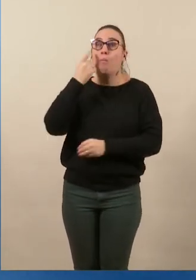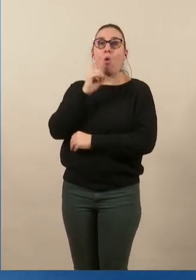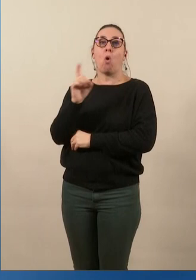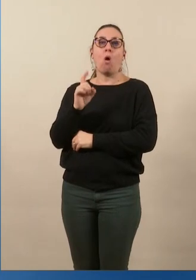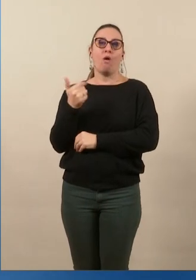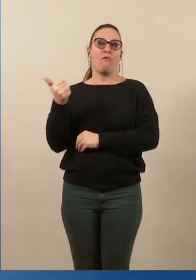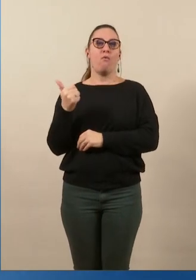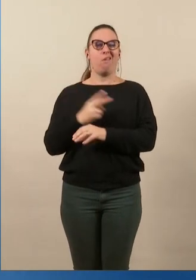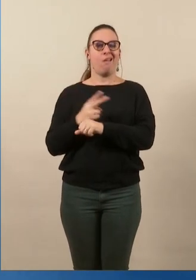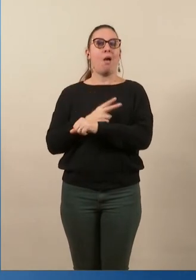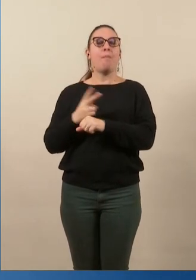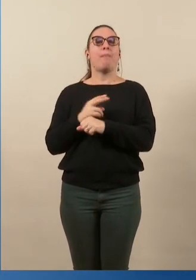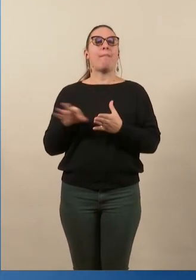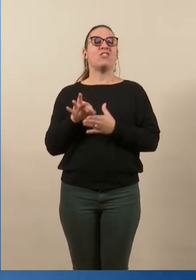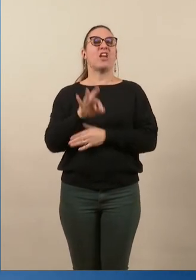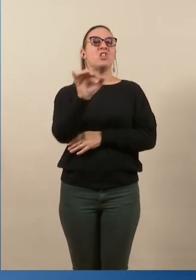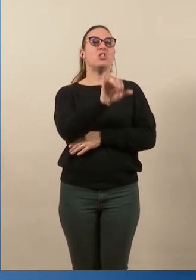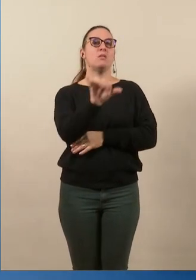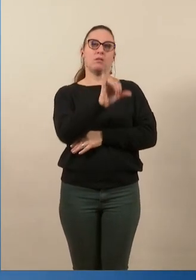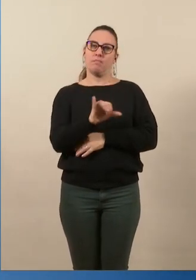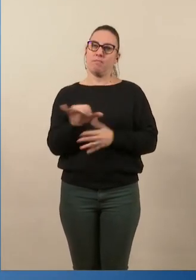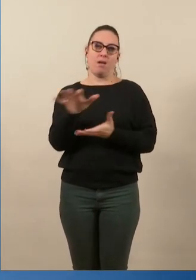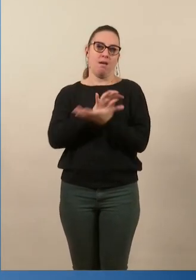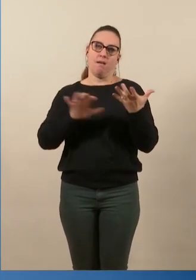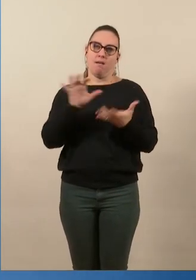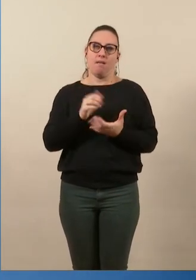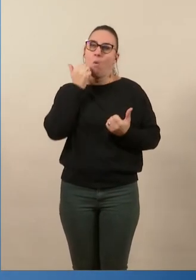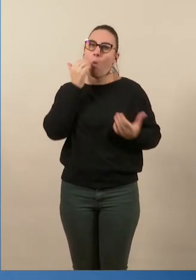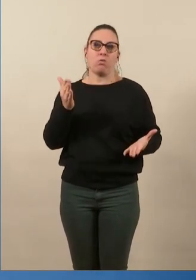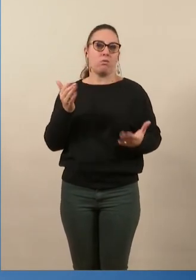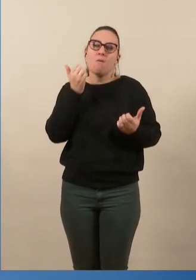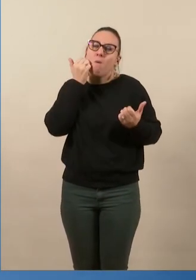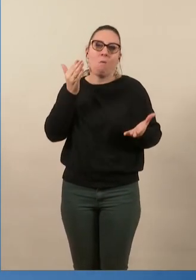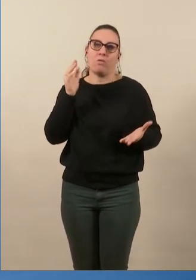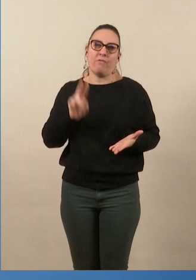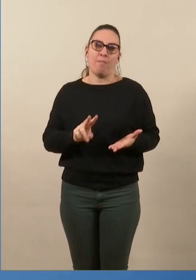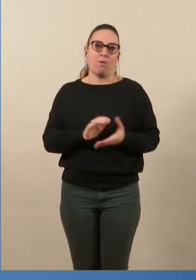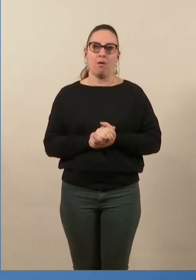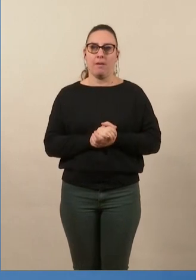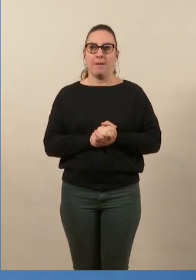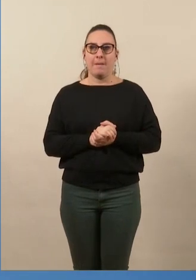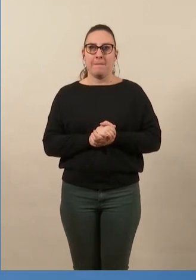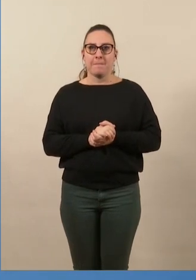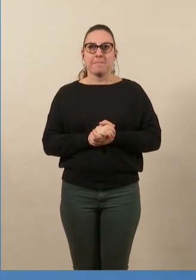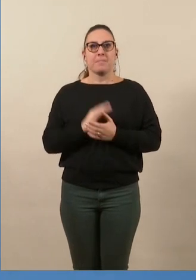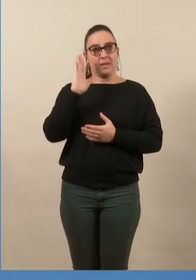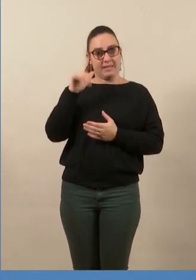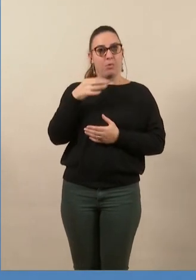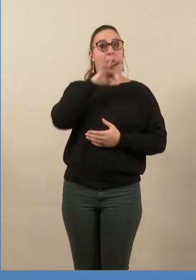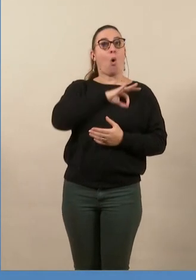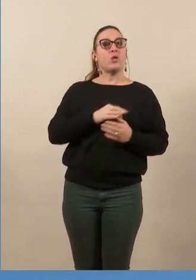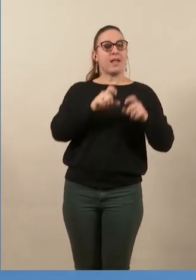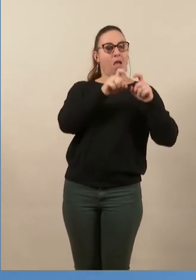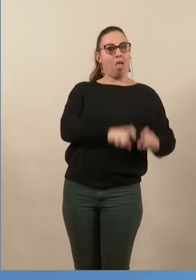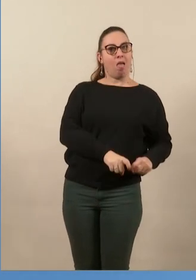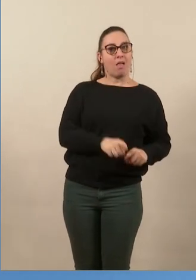jouez plutôt bien mais quel scandale quand même quel scandale pour compenser d'ailleurs la perte de recette vous reniez